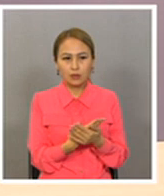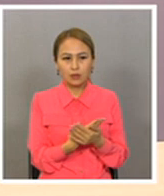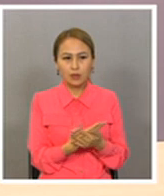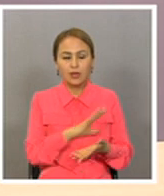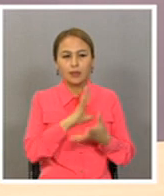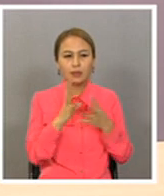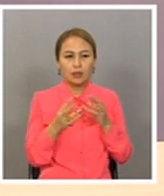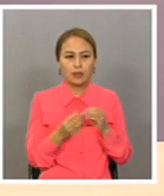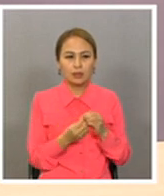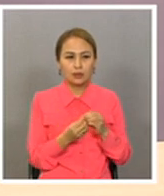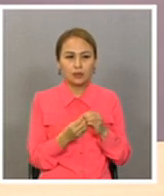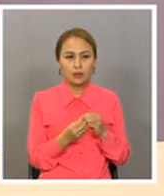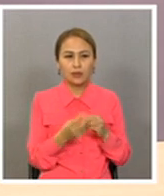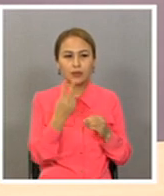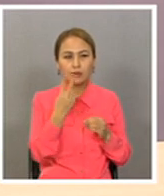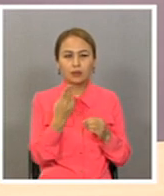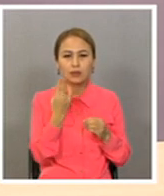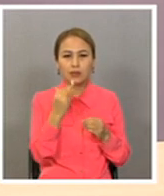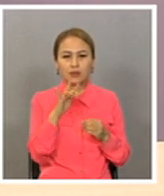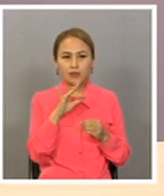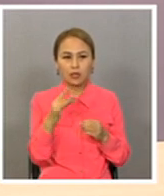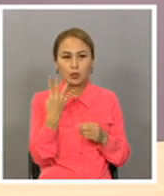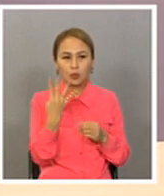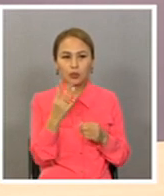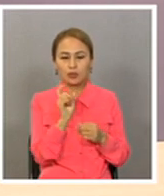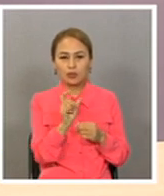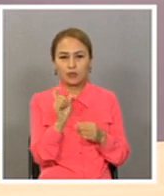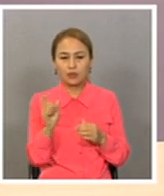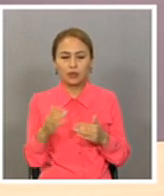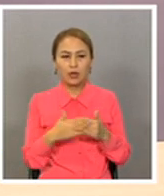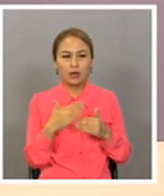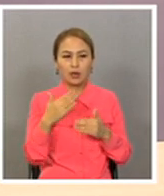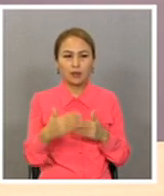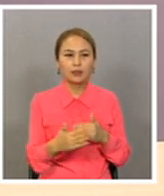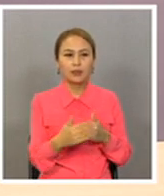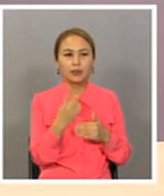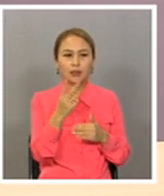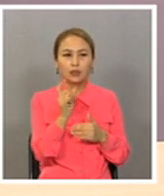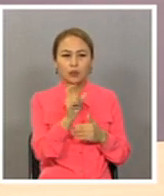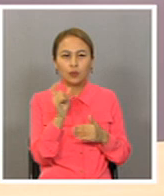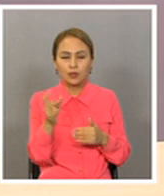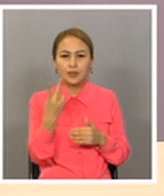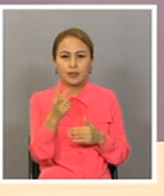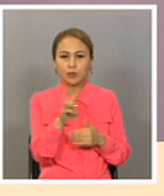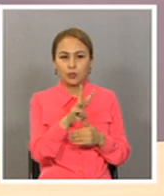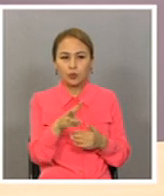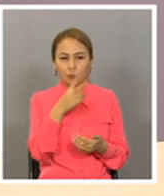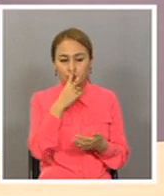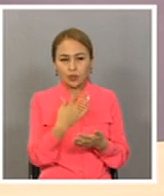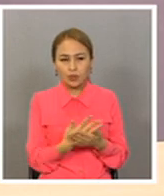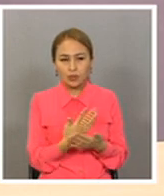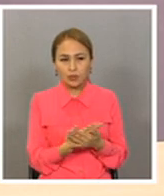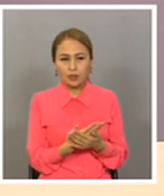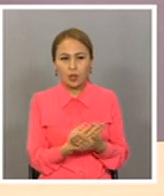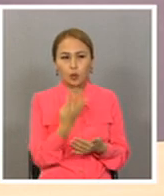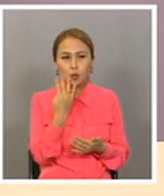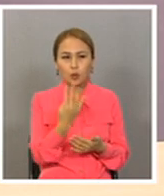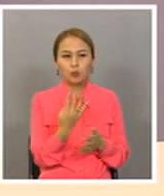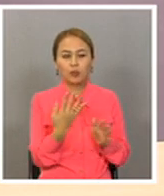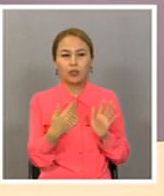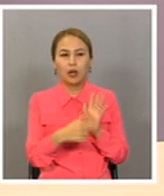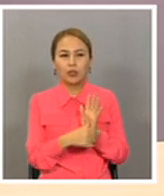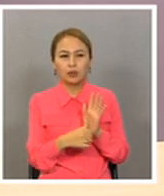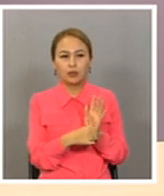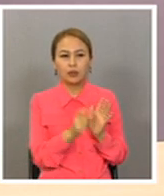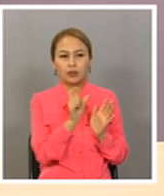Ягъни 2 цифр мен 4 цифрнын аралыгы 2 тор көз 2 минутту көрсөтөдү. 4 пен 6